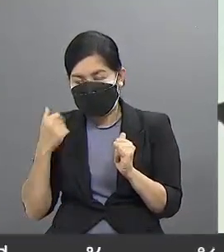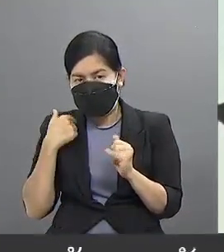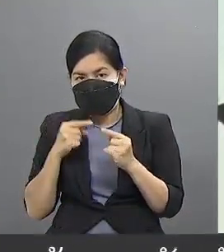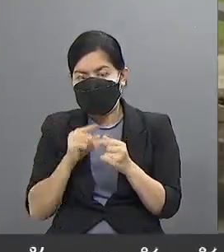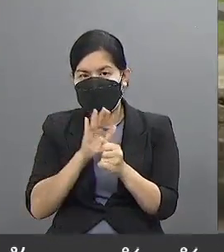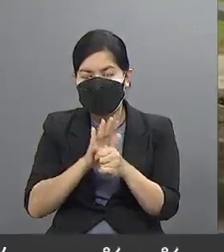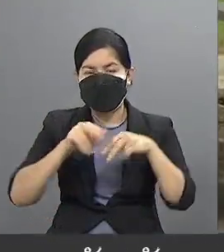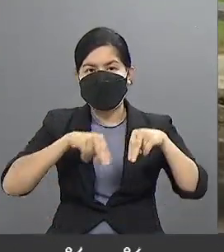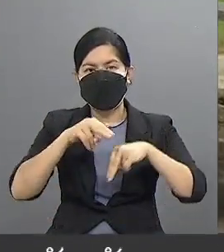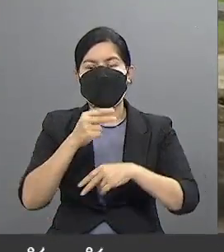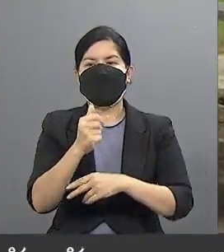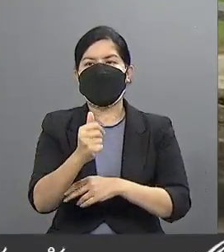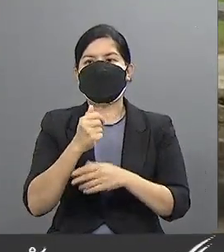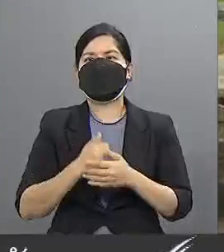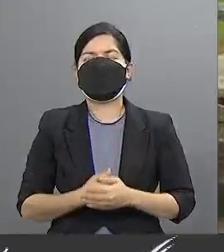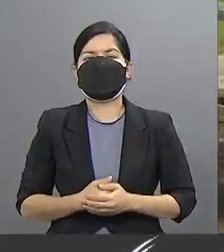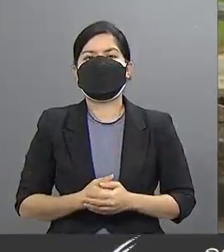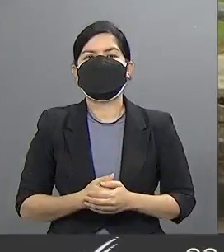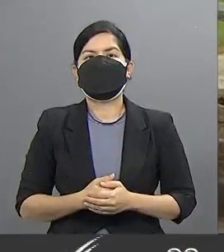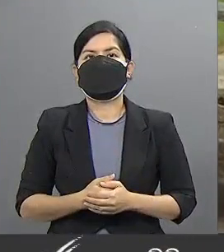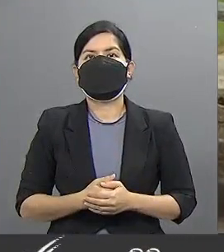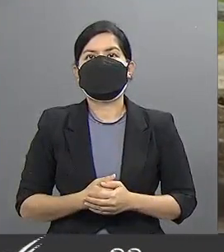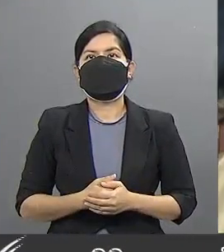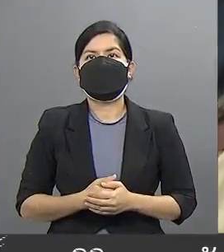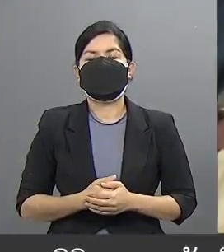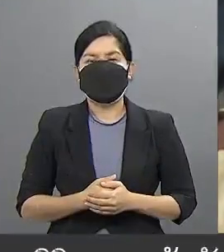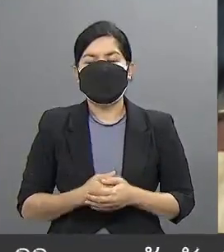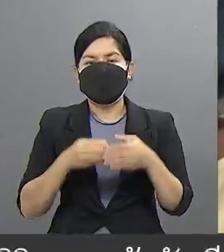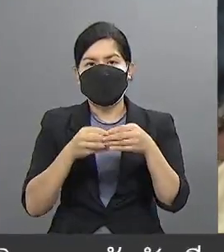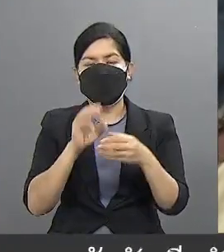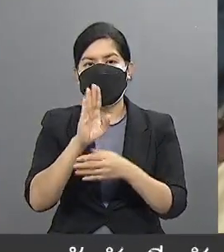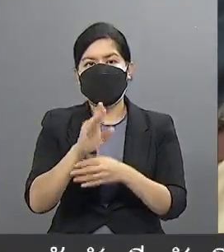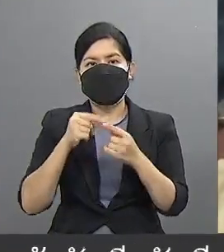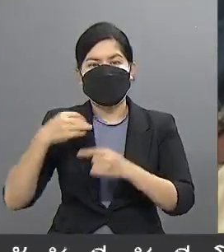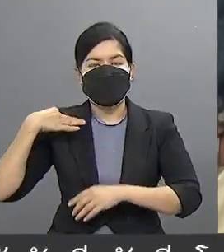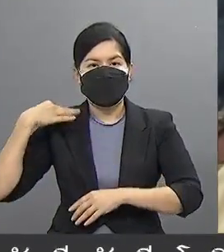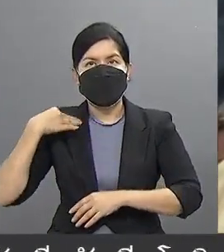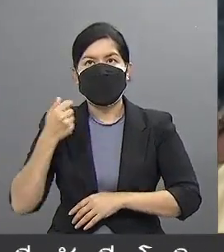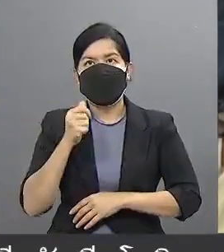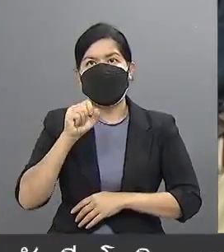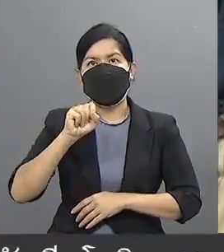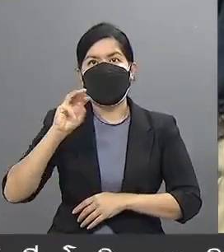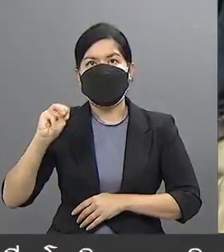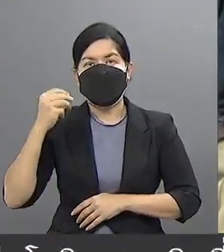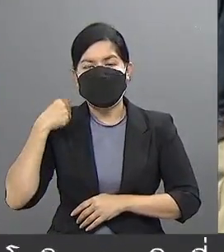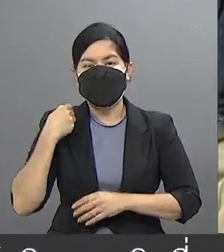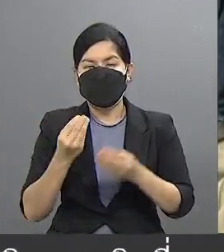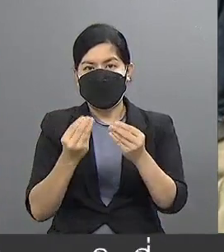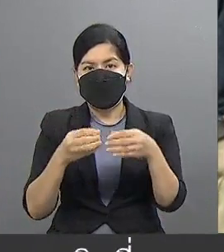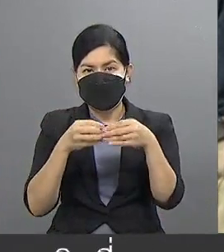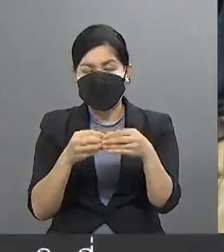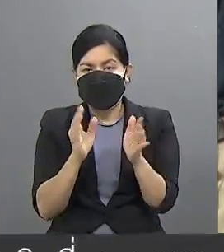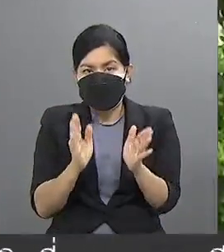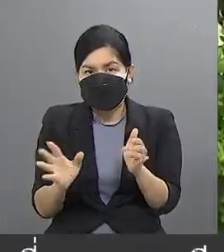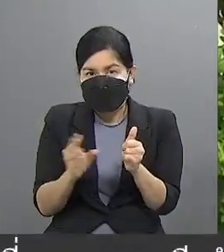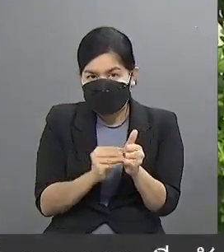ที่ในสนามนะครับ ด้านอสม.และผู้นำท้องถิ่นในอำเภอบางขันต้องให้ผู้ติดเชื้อพักรักษาตัวที่บ้านบางส่ว